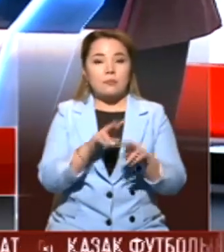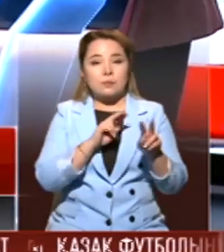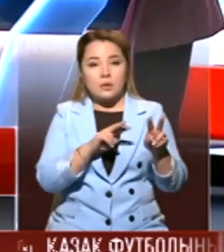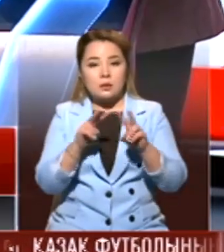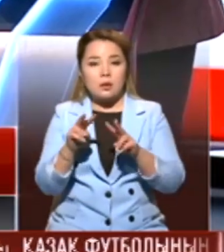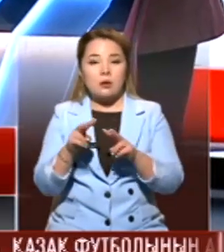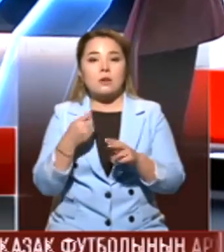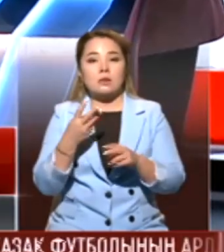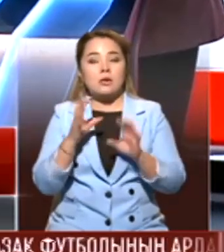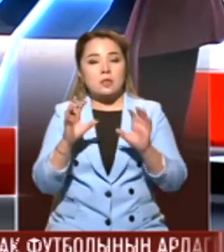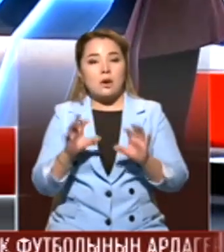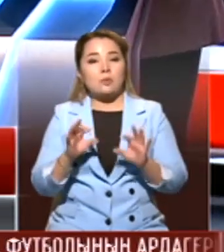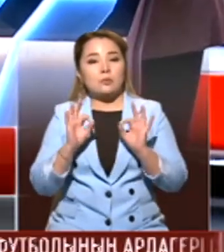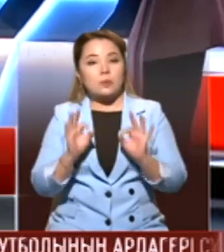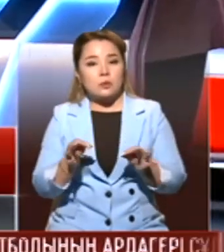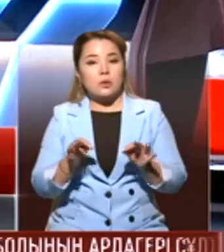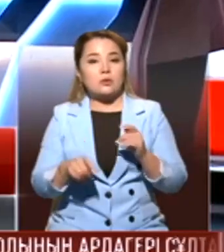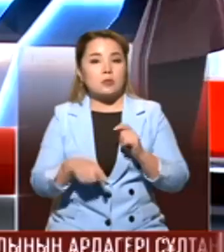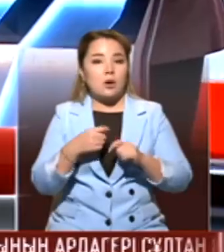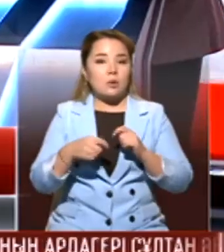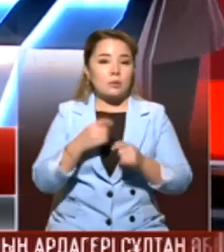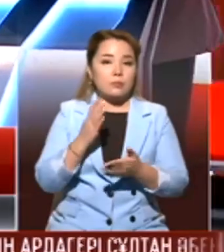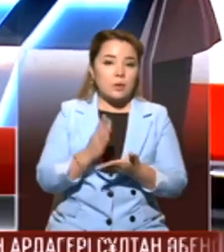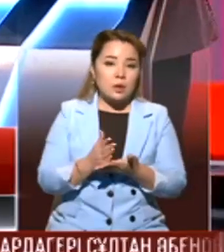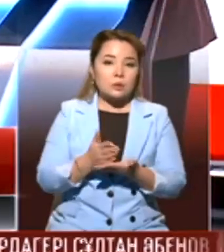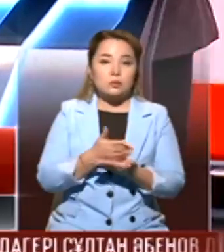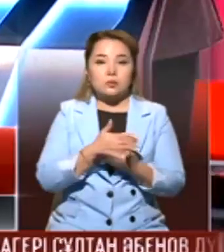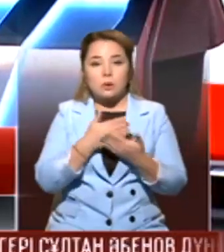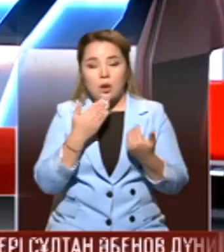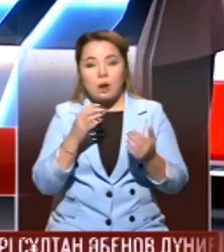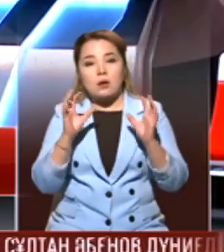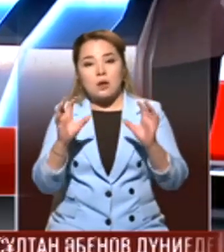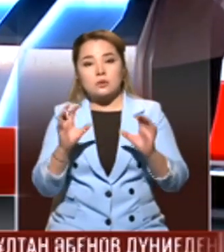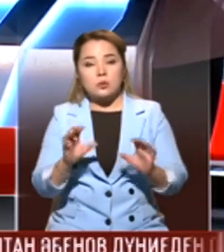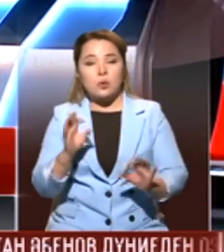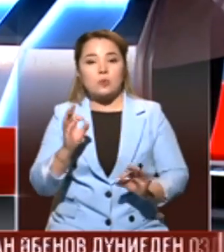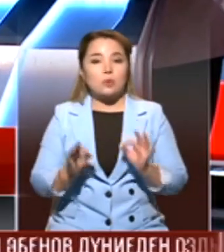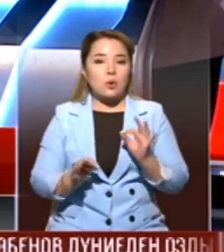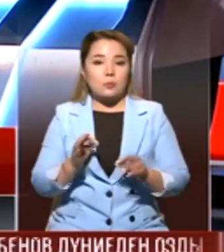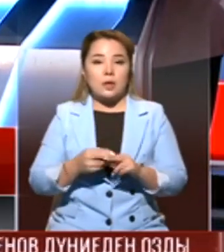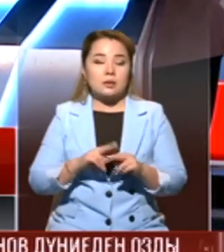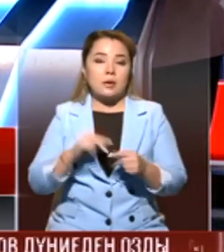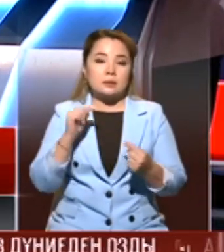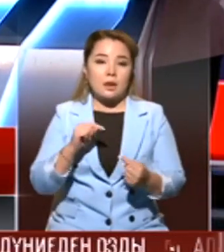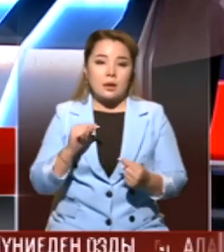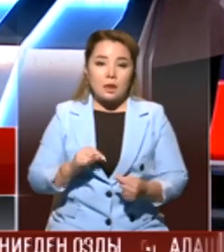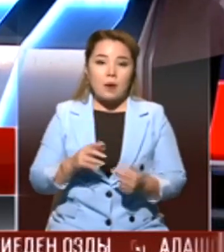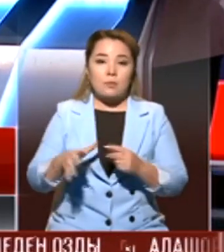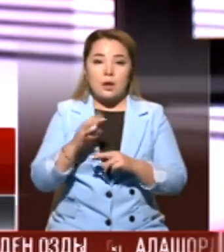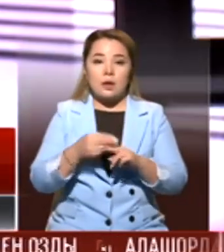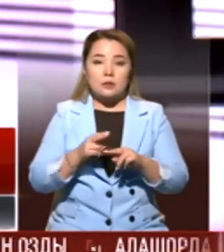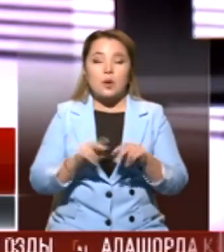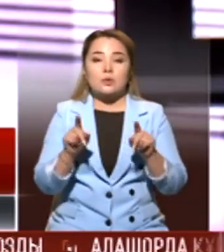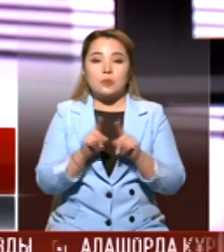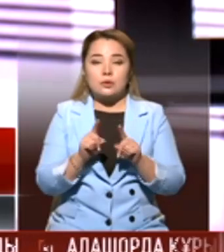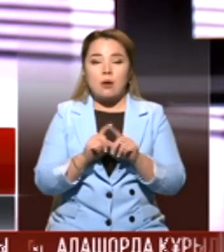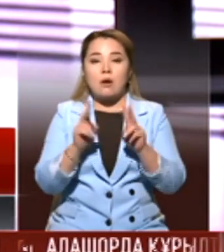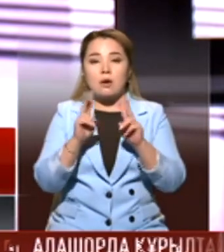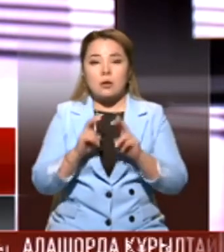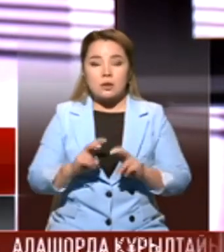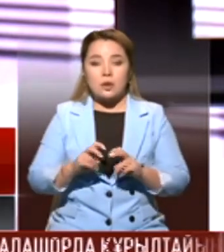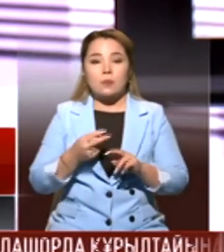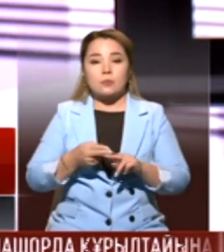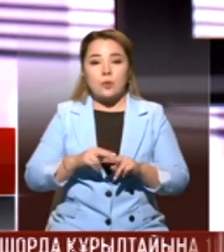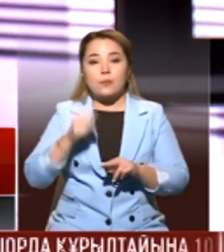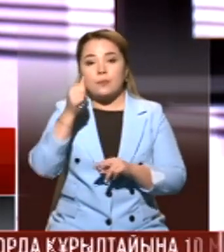ол қаншалықты заңды жүріп жатыр, қаншалықты ол конституциялық нормаларға сай келеді. Міне осы мәселелердің барлығын қарастырады. Биылдан